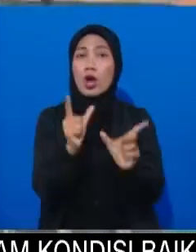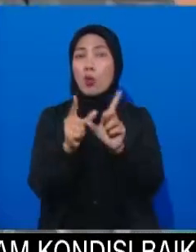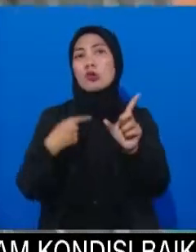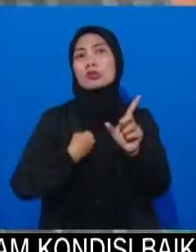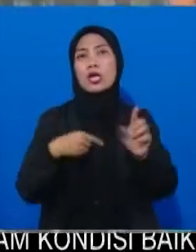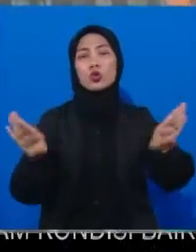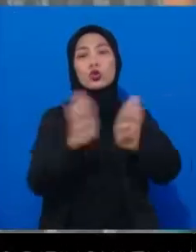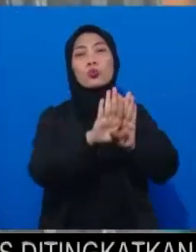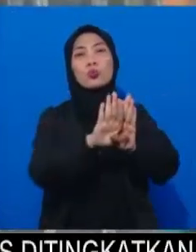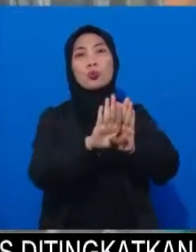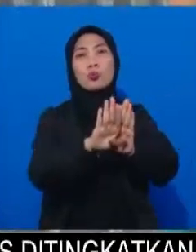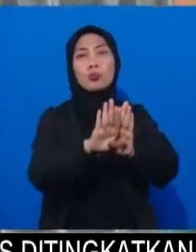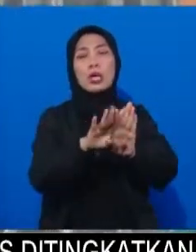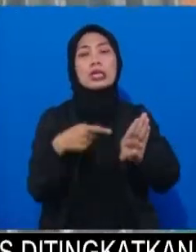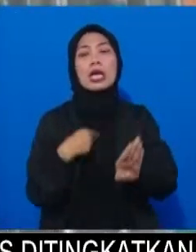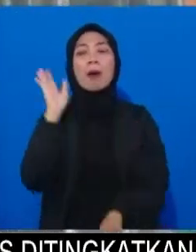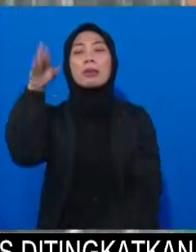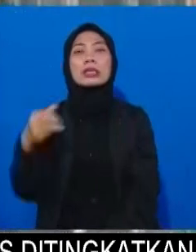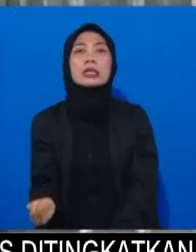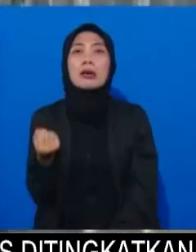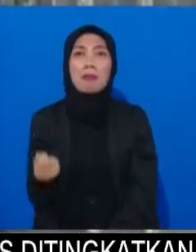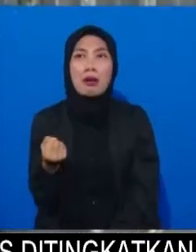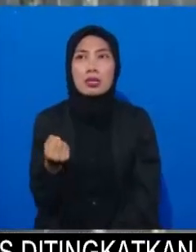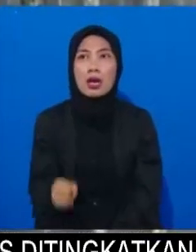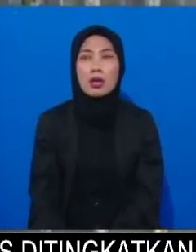pasar. Selain membakar perabotan dalam warung,